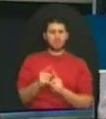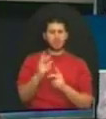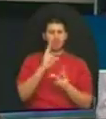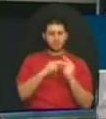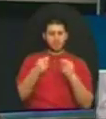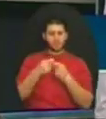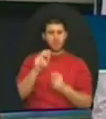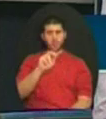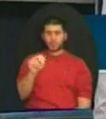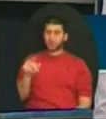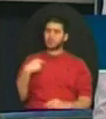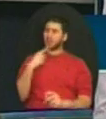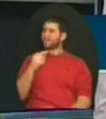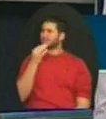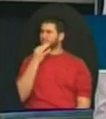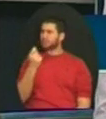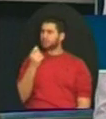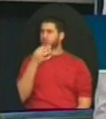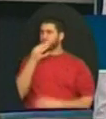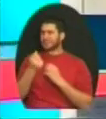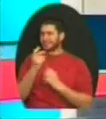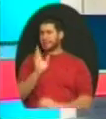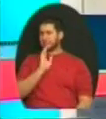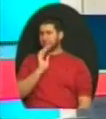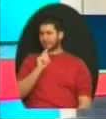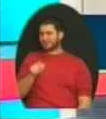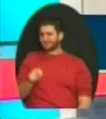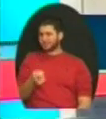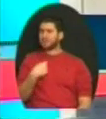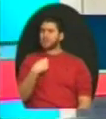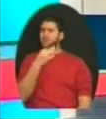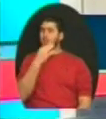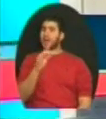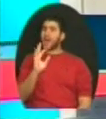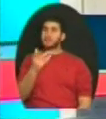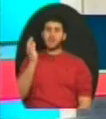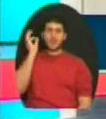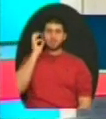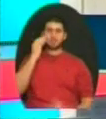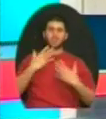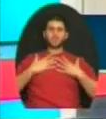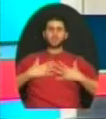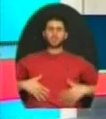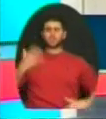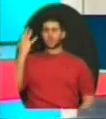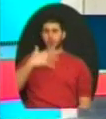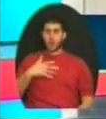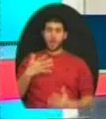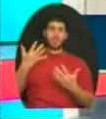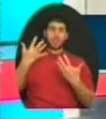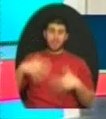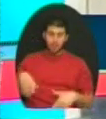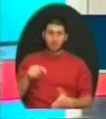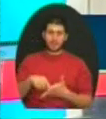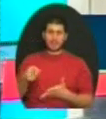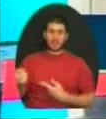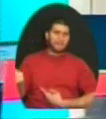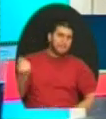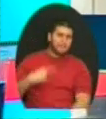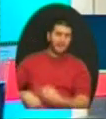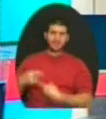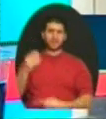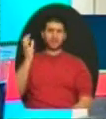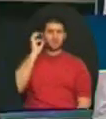על הנושא הזה. אני מוכרחה לשאול שאלה קצת פרובוקטיבית, ולשאול אותך אם נשים בשחור נכשלו, ולכן אתם